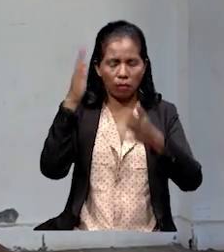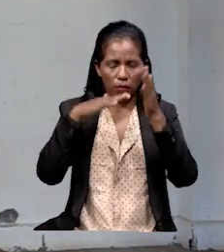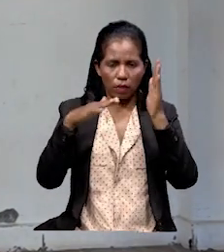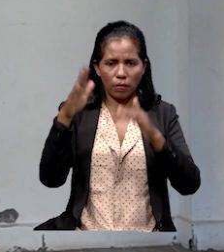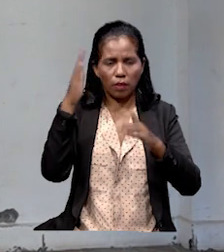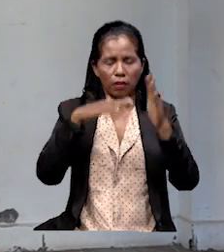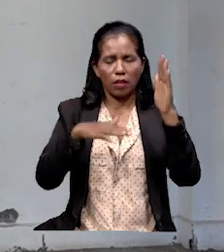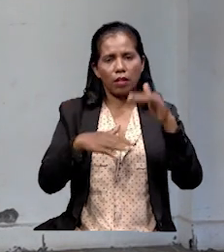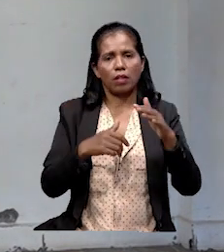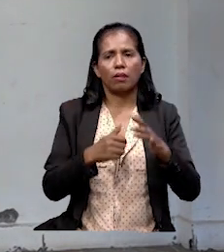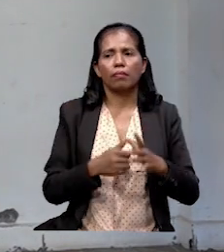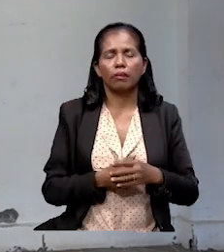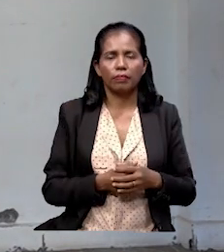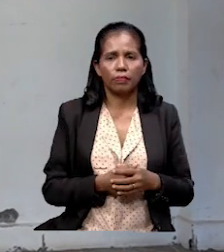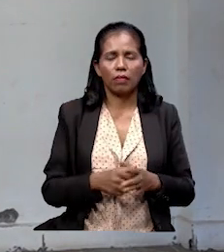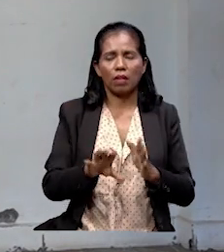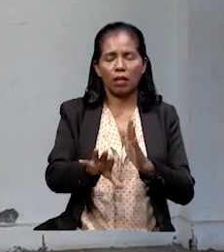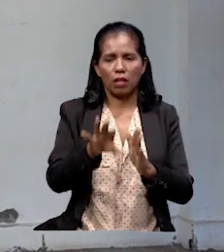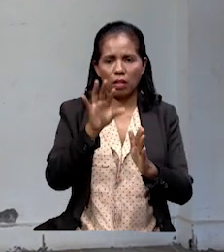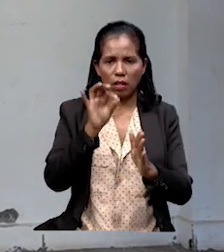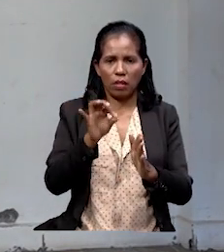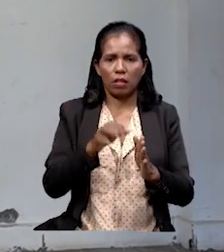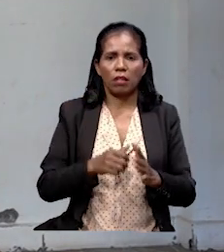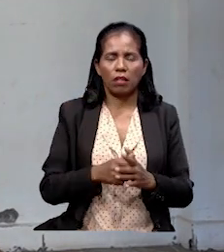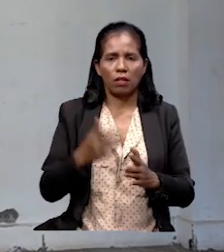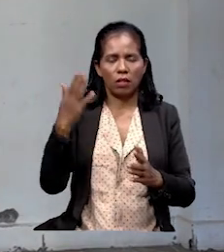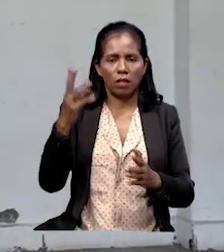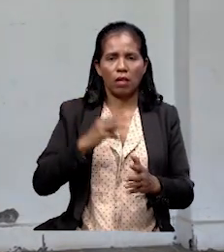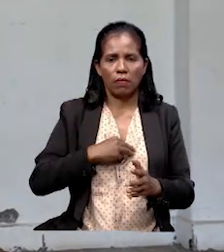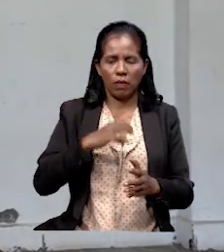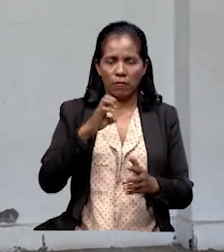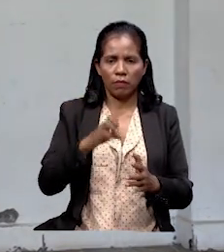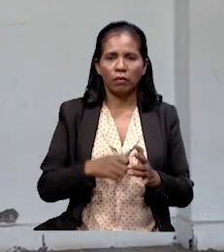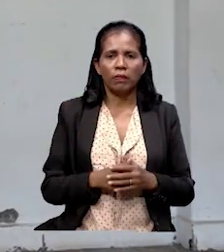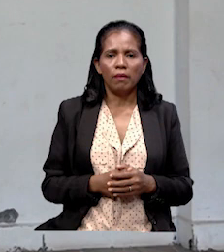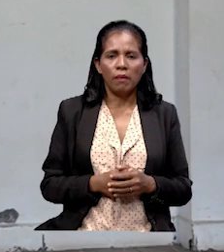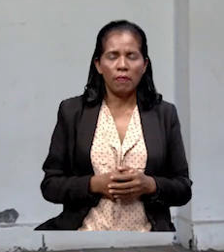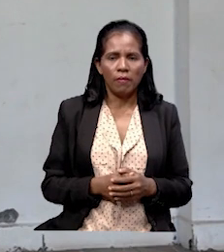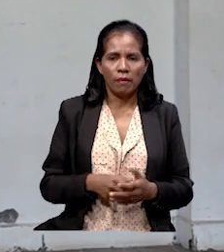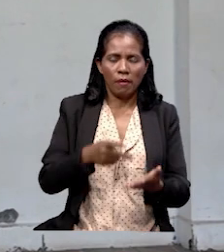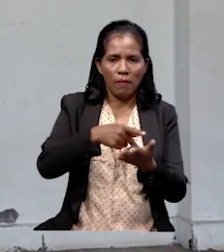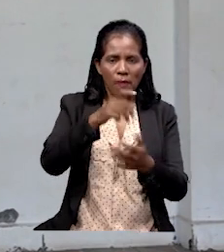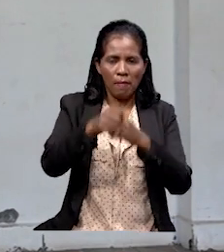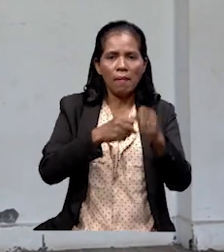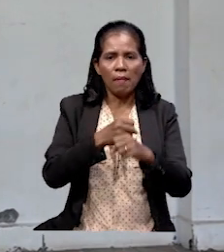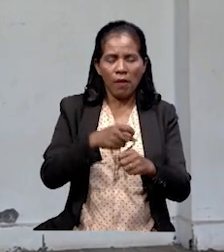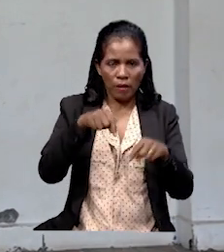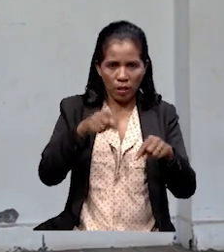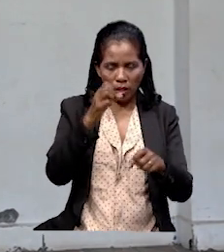maka hetang iha mobisi. Nah, tensau ini kustu bayi hati nang dan ini